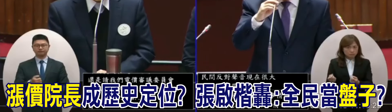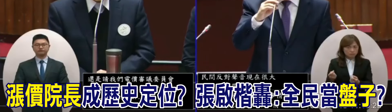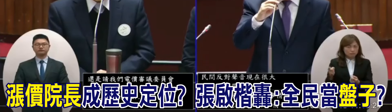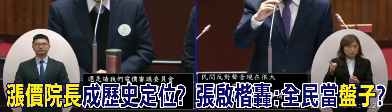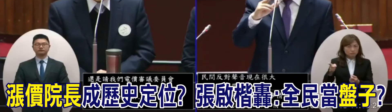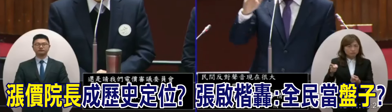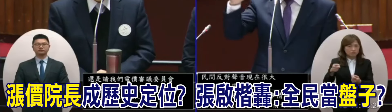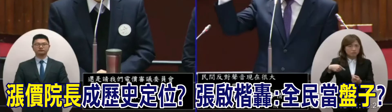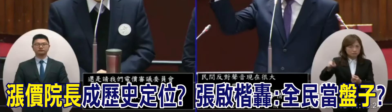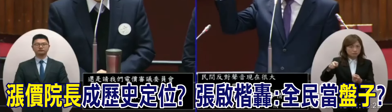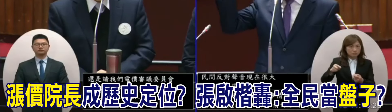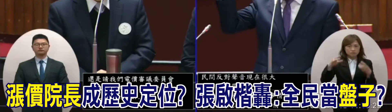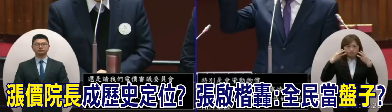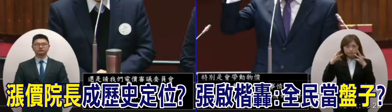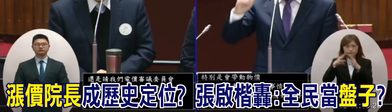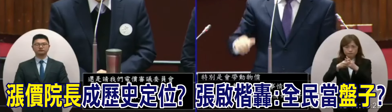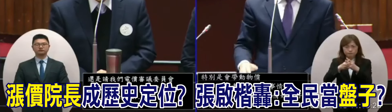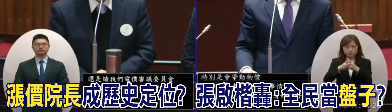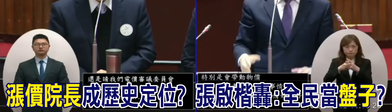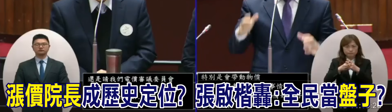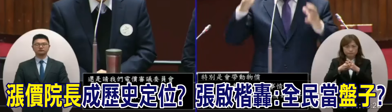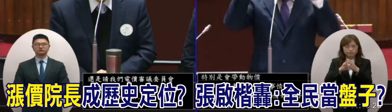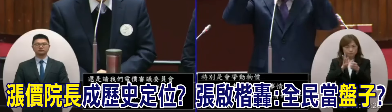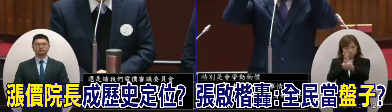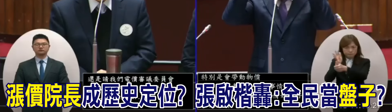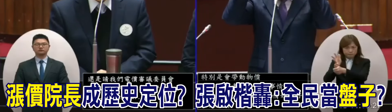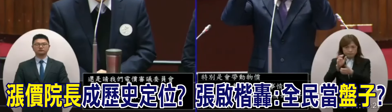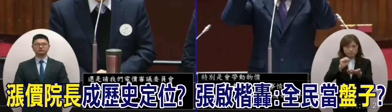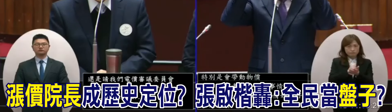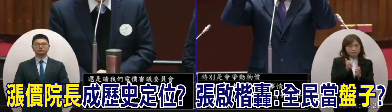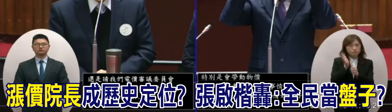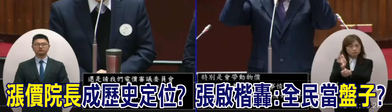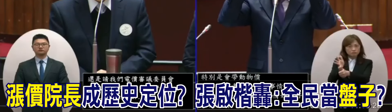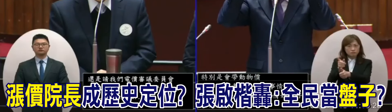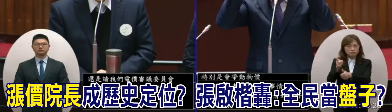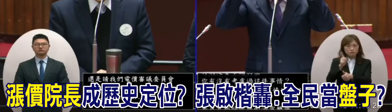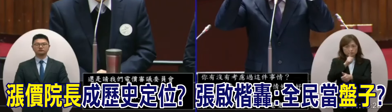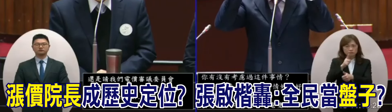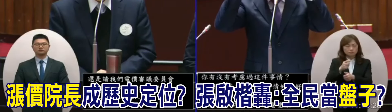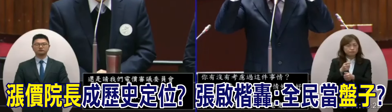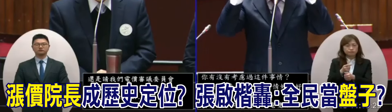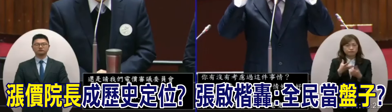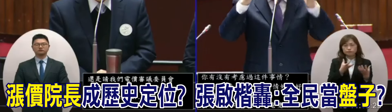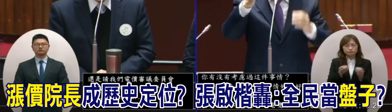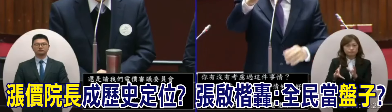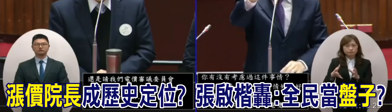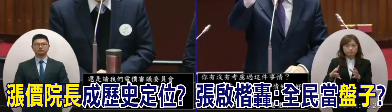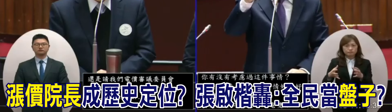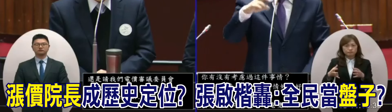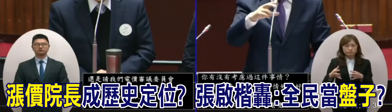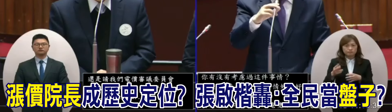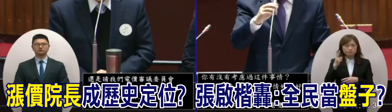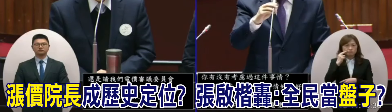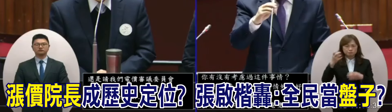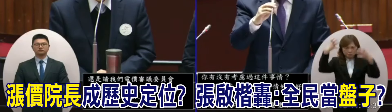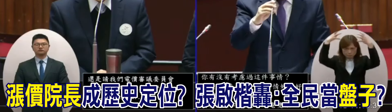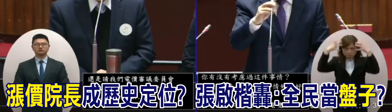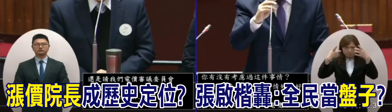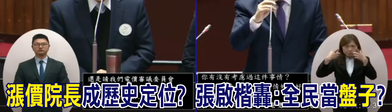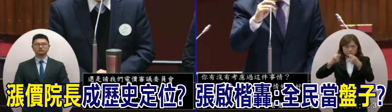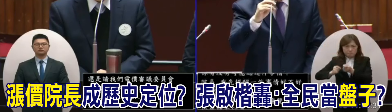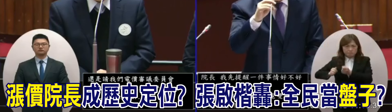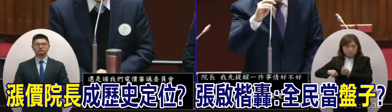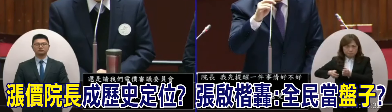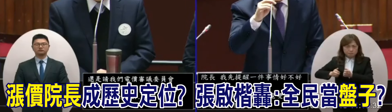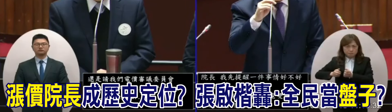访问，记者问他的时候，他特别讲，带着钢盔也要往前冲，他的心境看起来跟你是有点像的。第二个，我